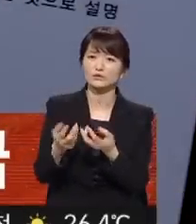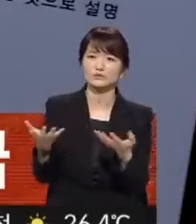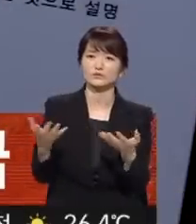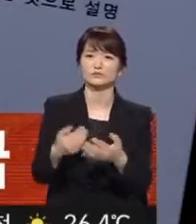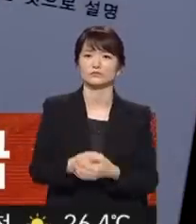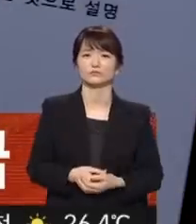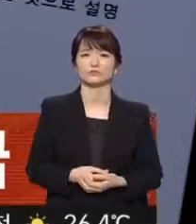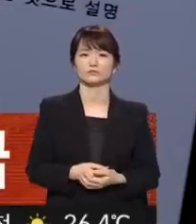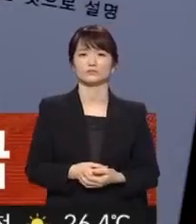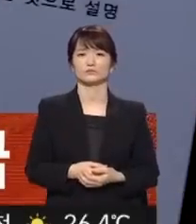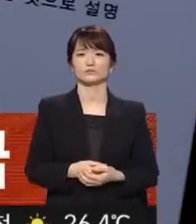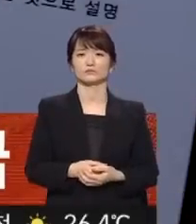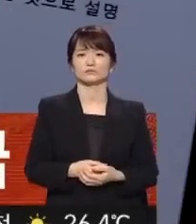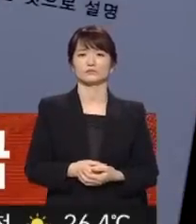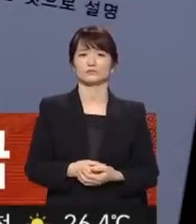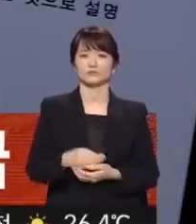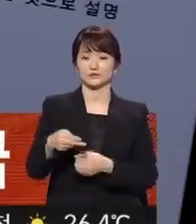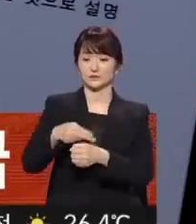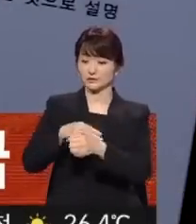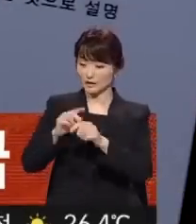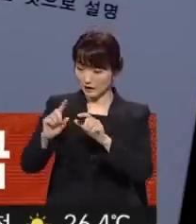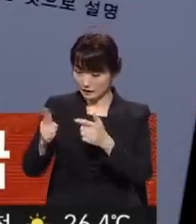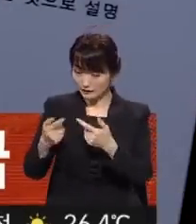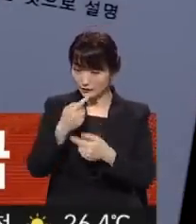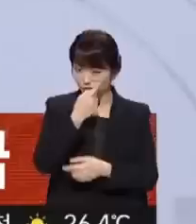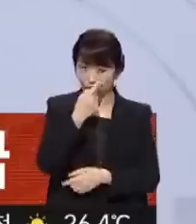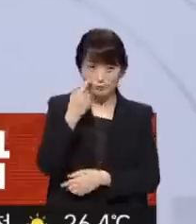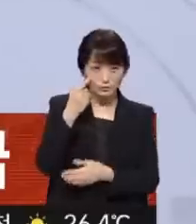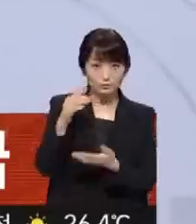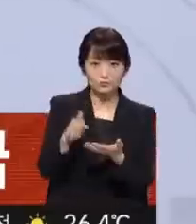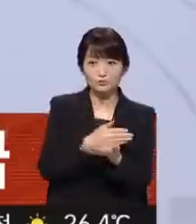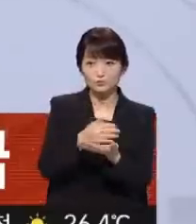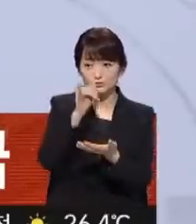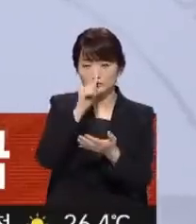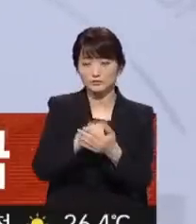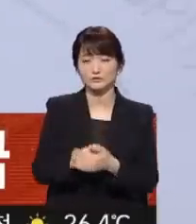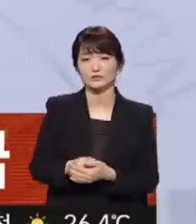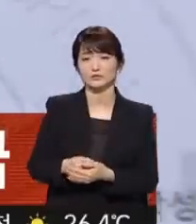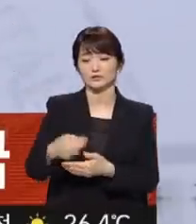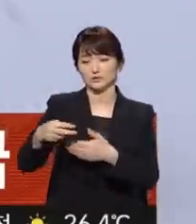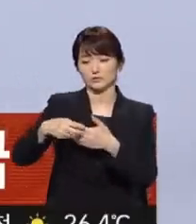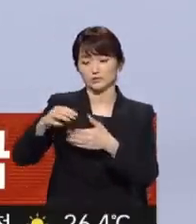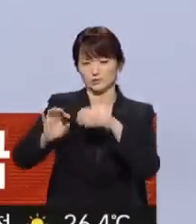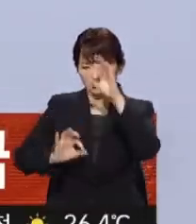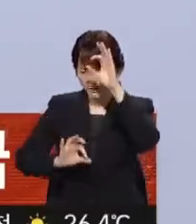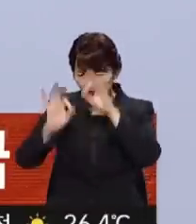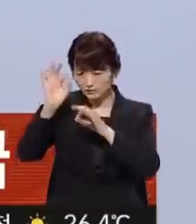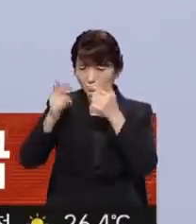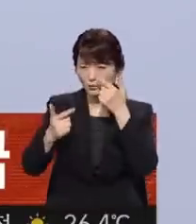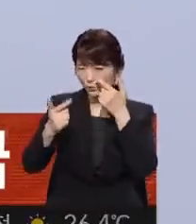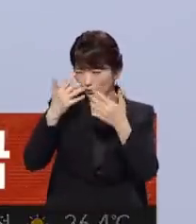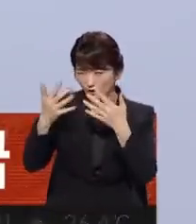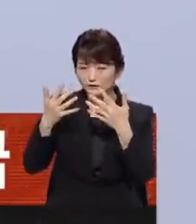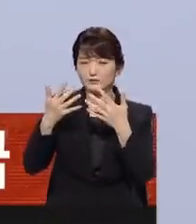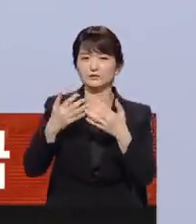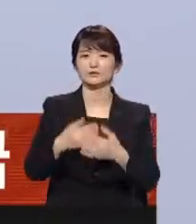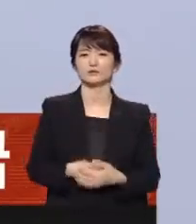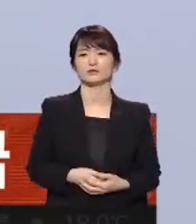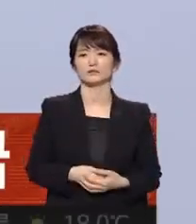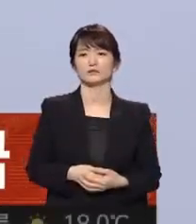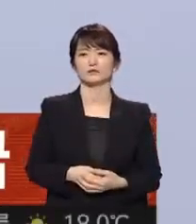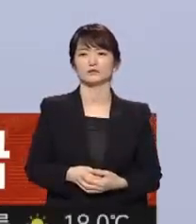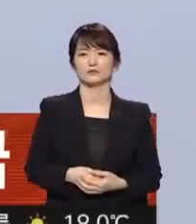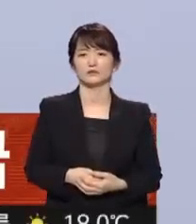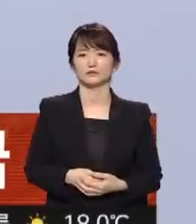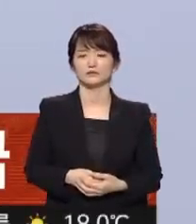확인은 뭐 의사가 아니라도 확인이 가능하거든요. 그것을 하지 않았다면 의료과오, 의료과실이라는 게 거의 확실하다고 봐야 될 것 같고요. 다만 이